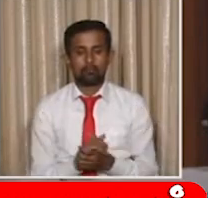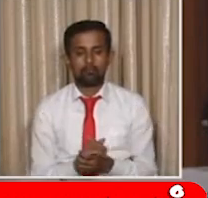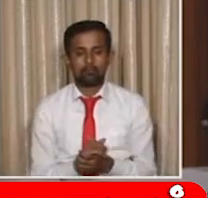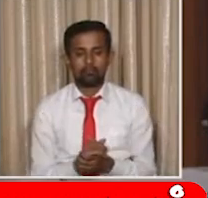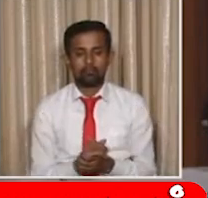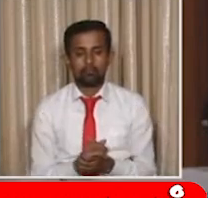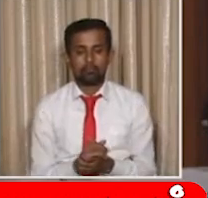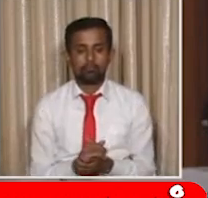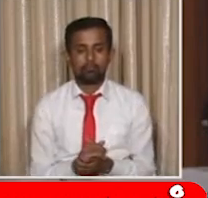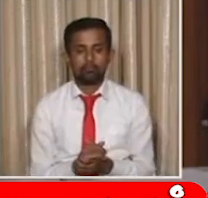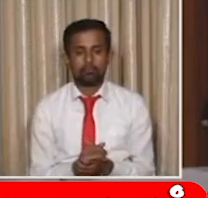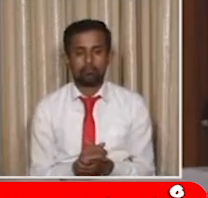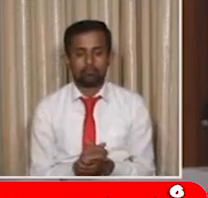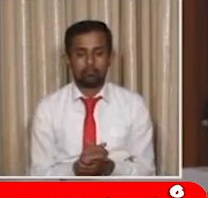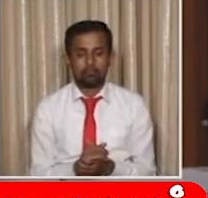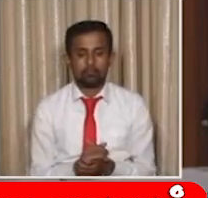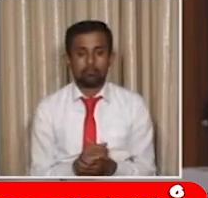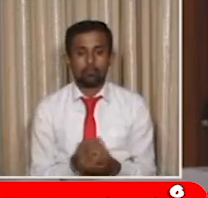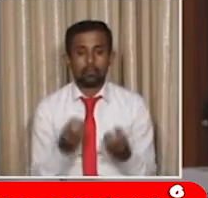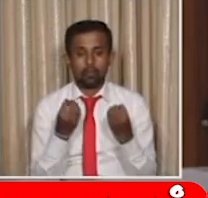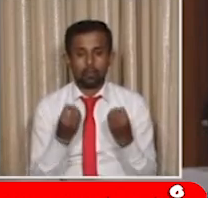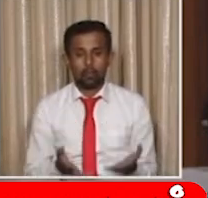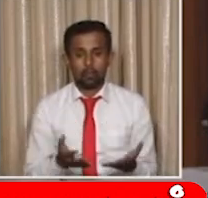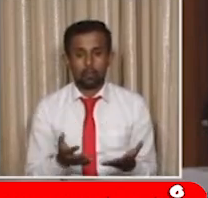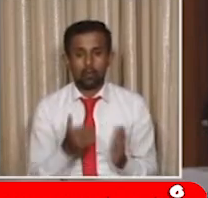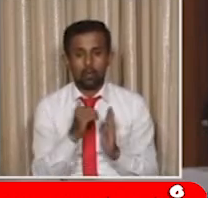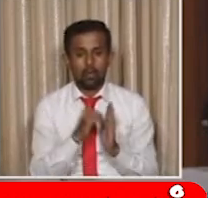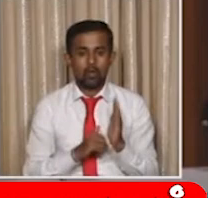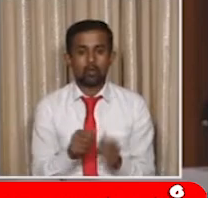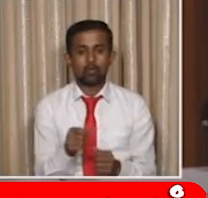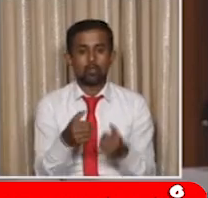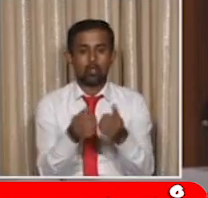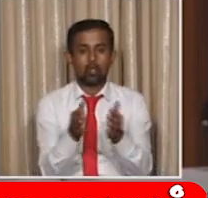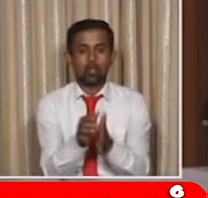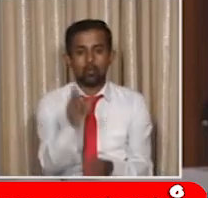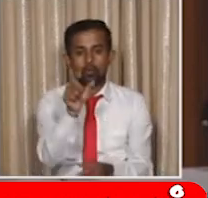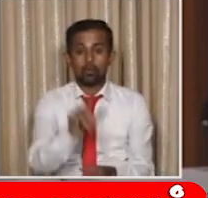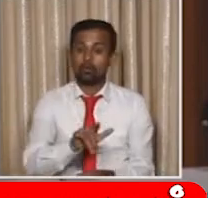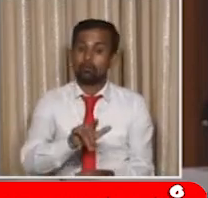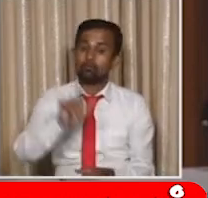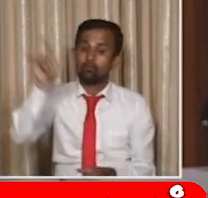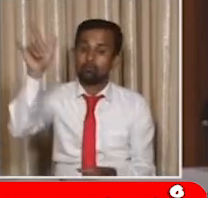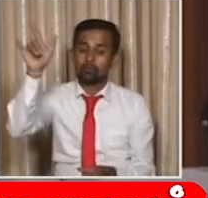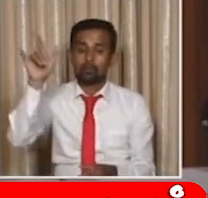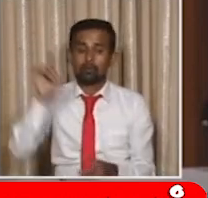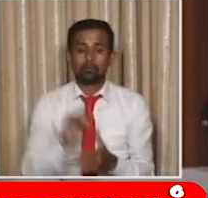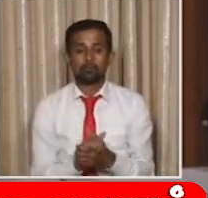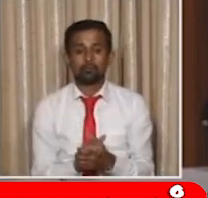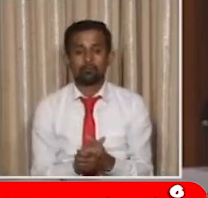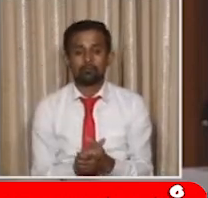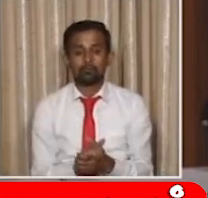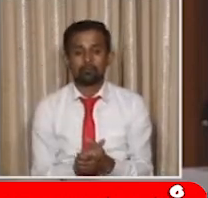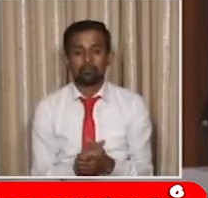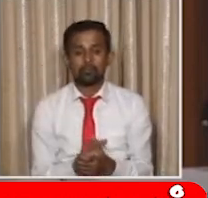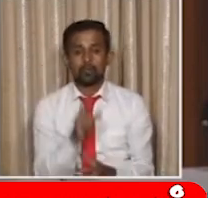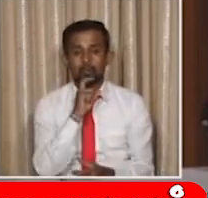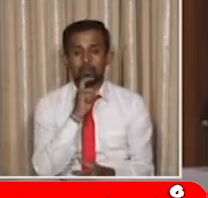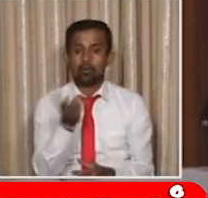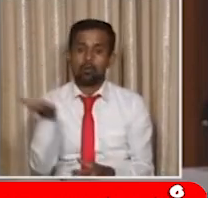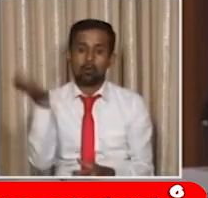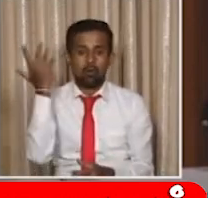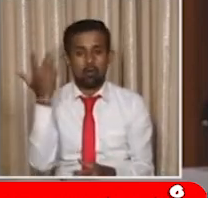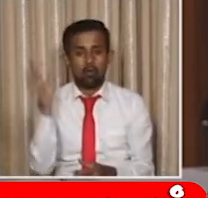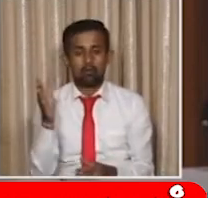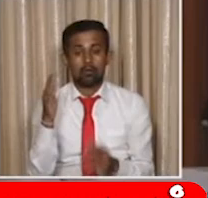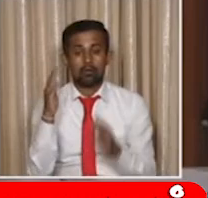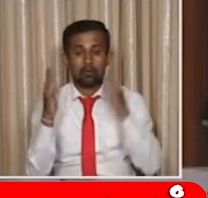நட்ட ஈடுக்காக நீங்கள் வெளிநாட்டு நீதிமன்றத்துக்கு போயிருக்கிறீர்கள். அது சர்வதேச நீதிமன்றம் கிடையாது, இன்னொரு நாட்டு நீதிமன்றத்துக்கு போயிருக்கிறீர்கள்.